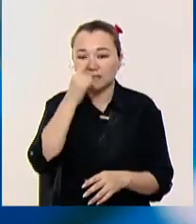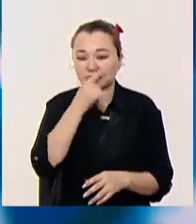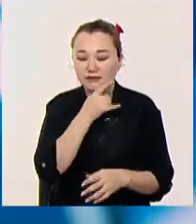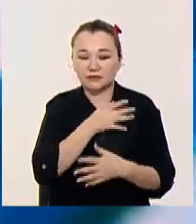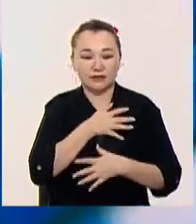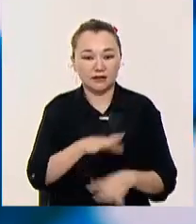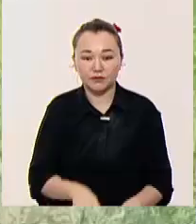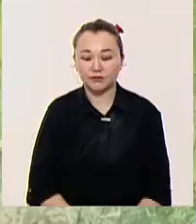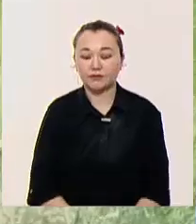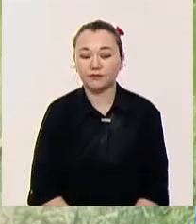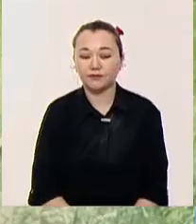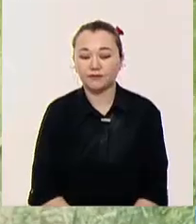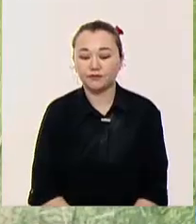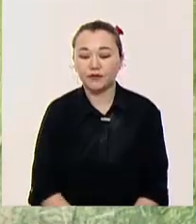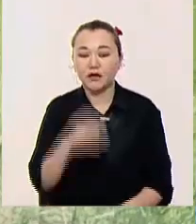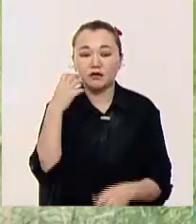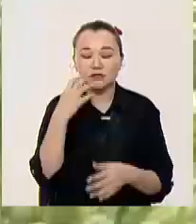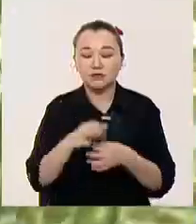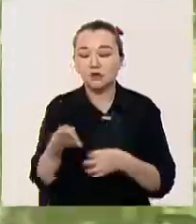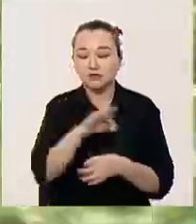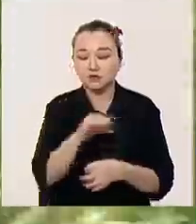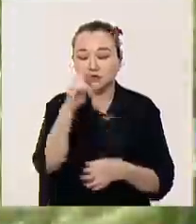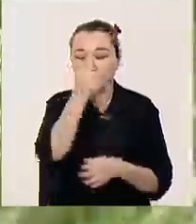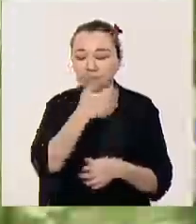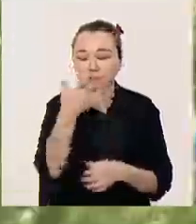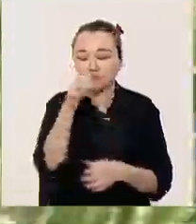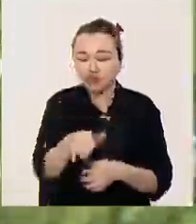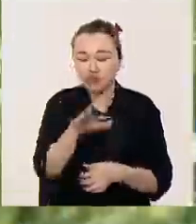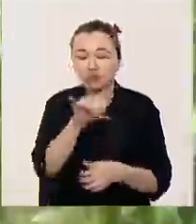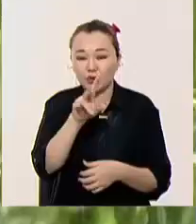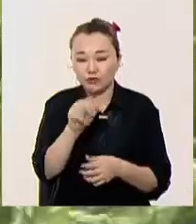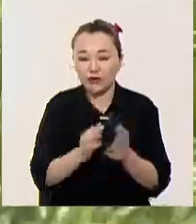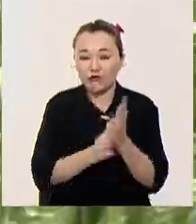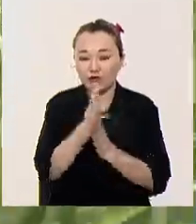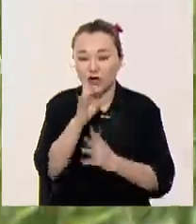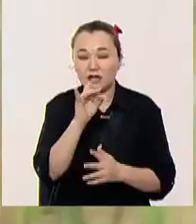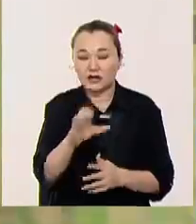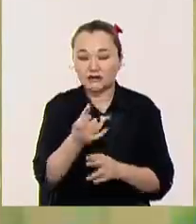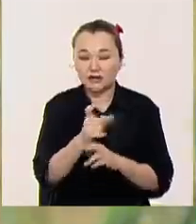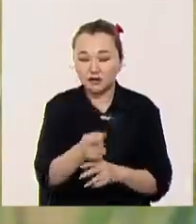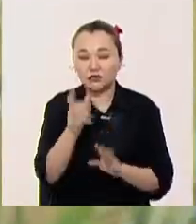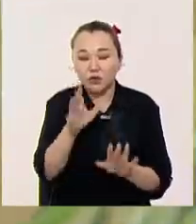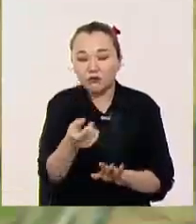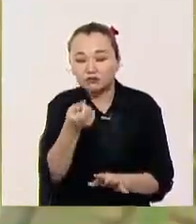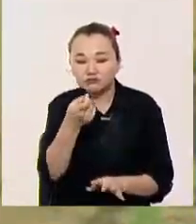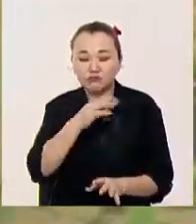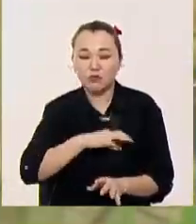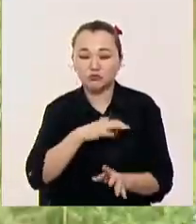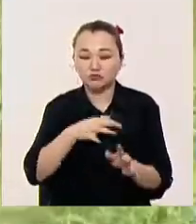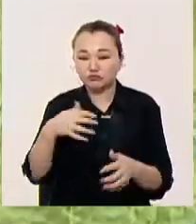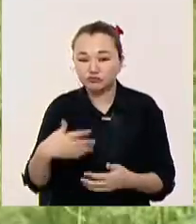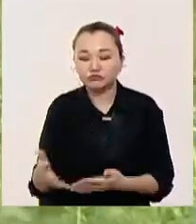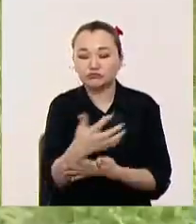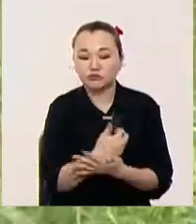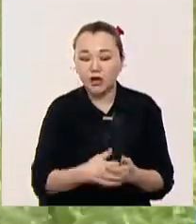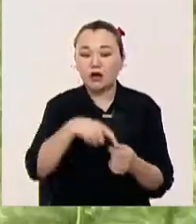екен. Қызылорда облысында жылына 500 мың тоннадай күріш өсіріледі. Шаруалар бұл дақылдың тек дәнін ғана пайдаланады, ал сабағы